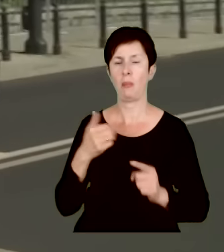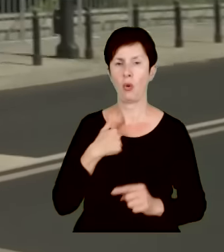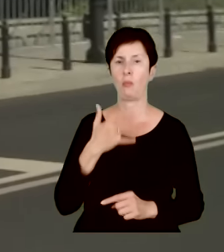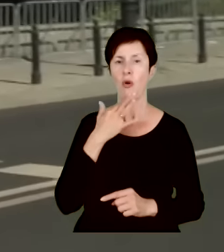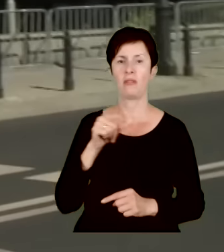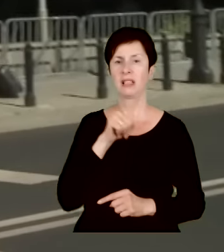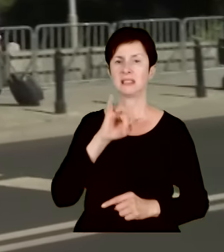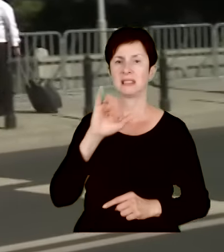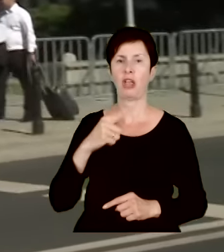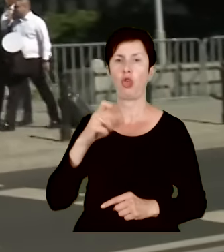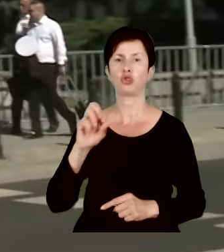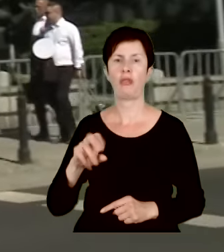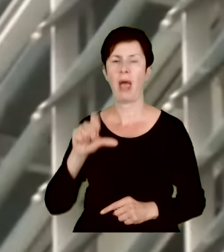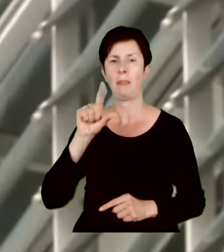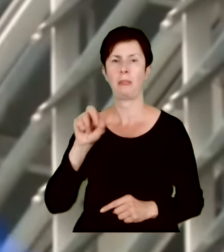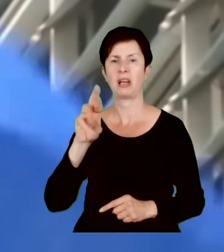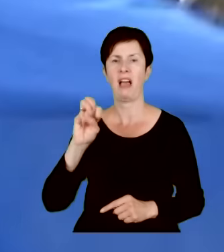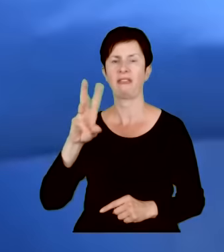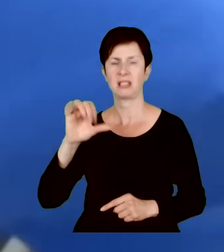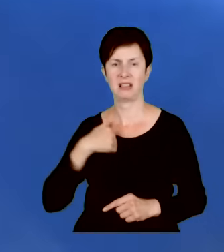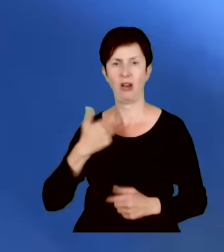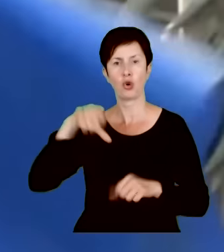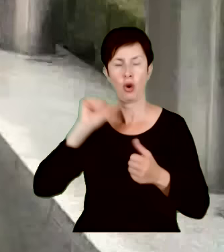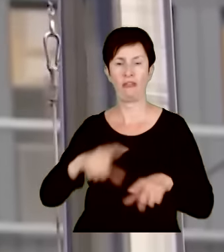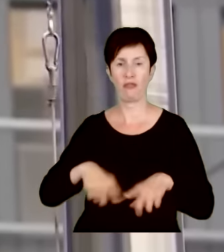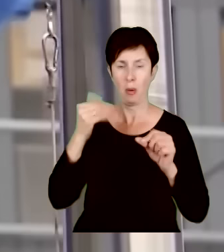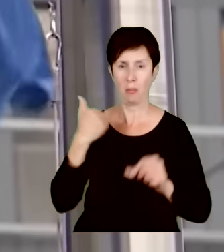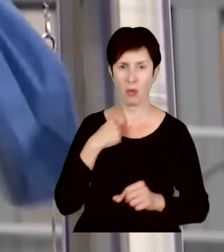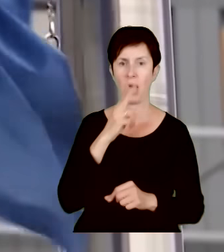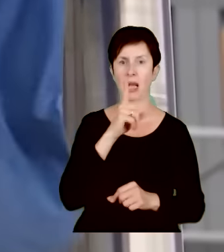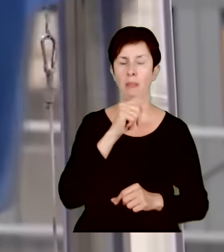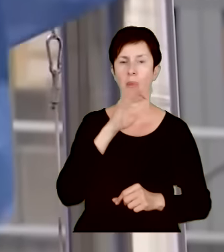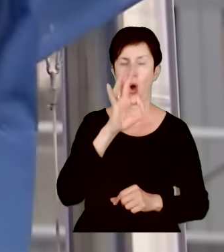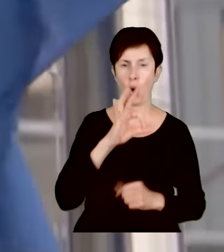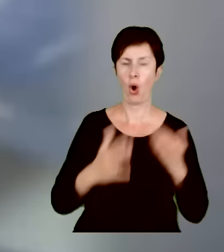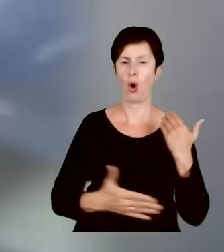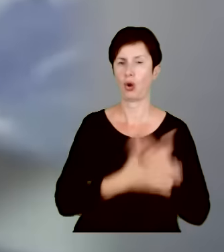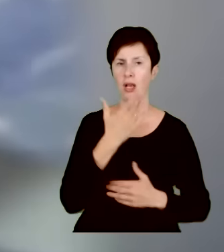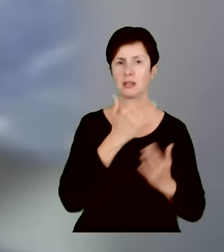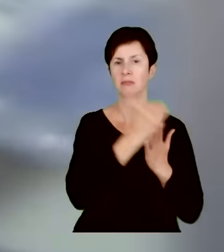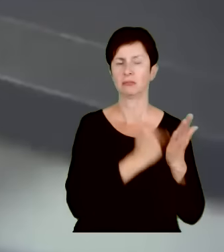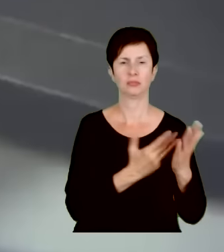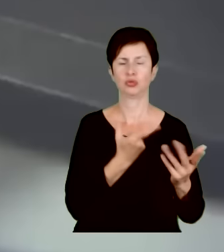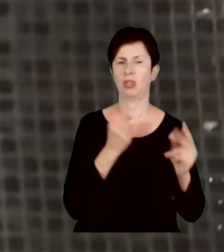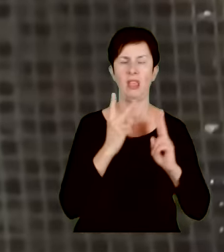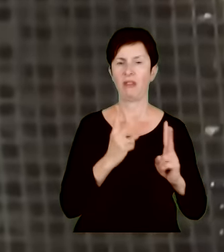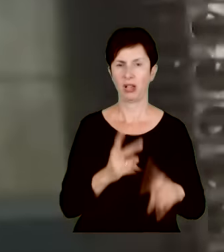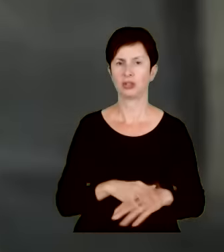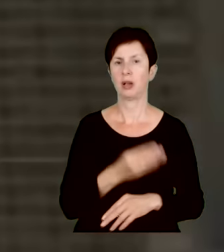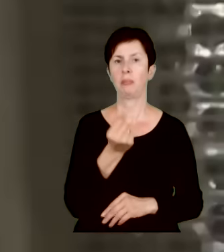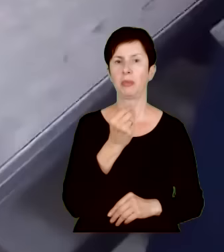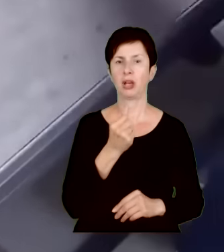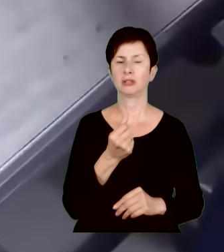po wyborach parlamentarnych w ubiegłym roku kamienie milowe kpo okazały się zupełnie nieistotne środki z funduszu odbudowy